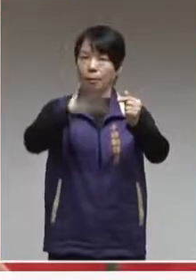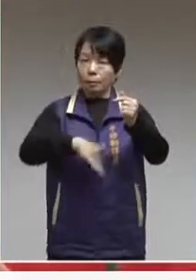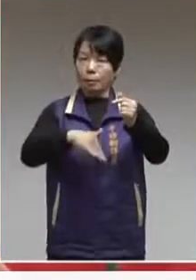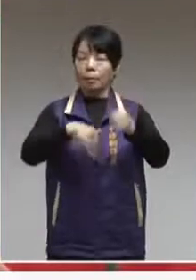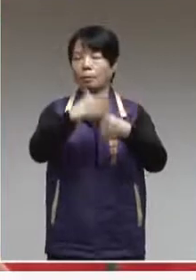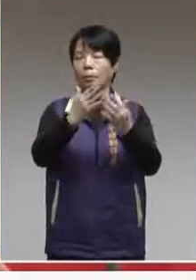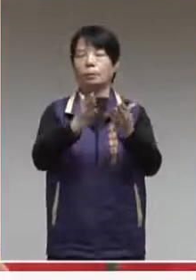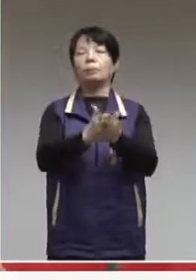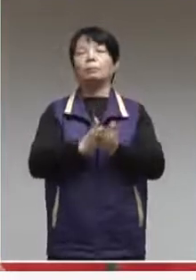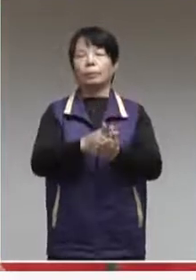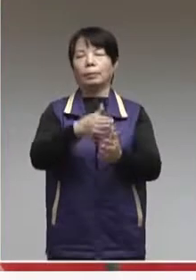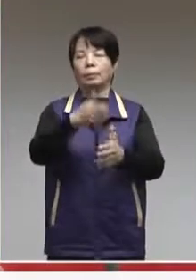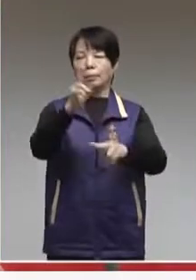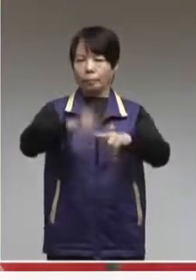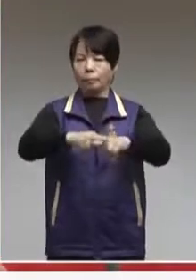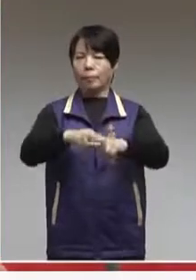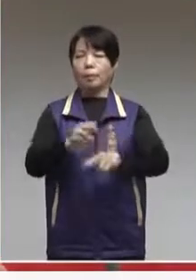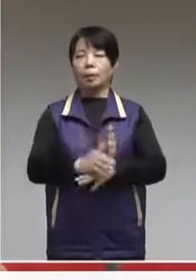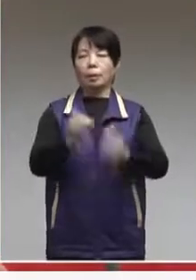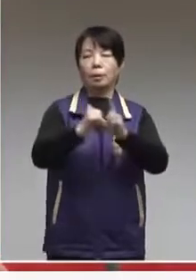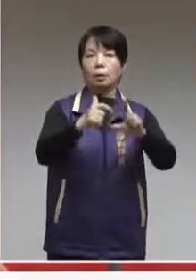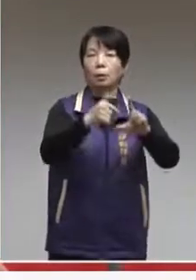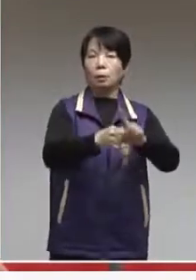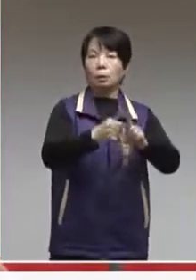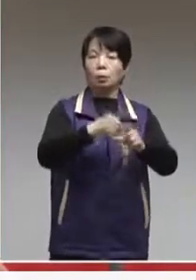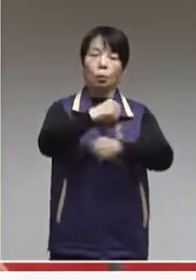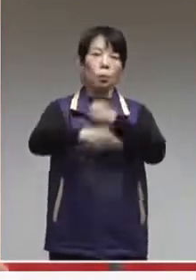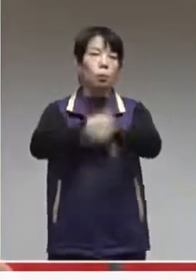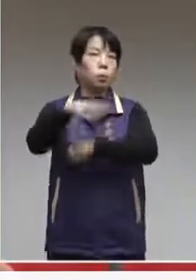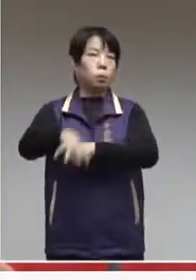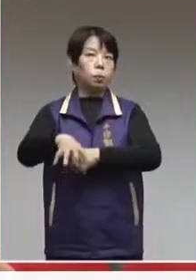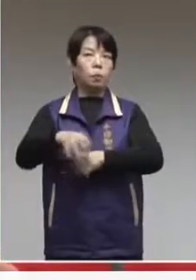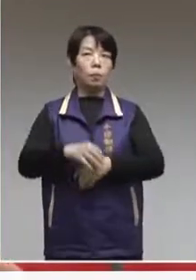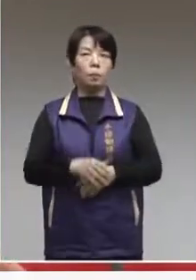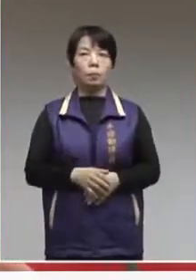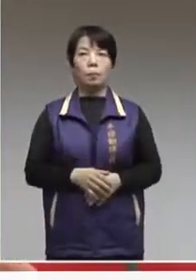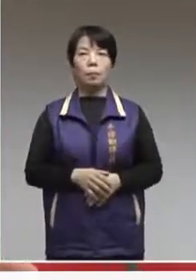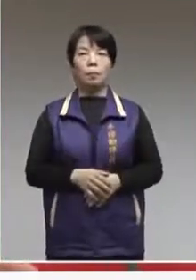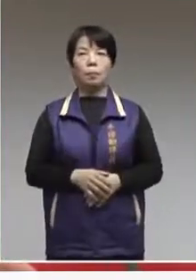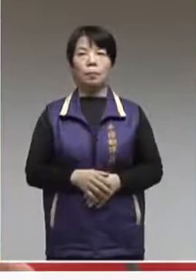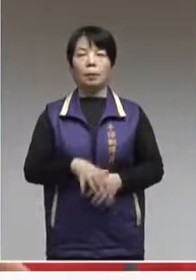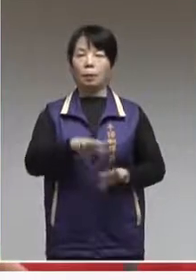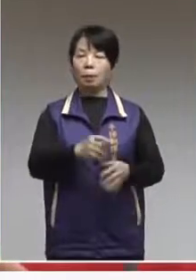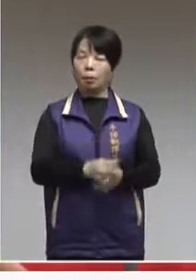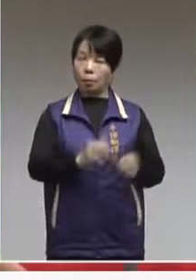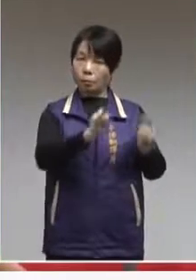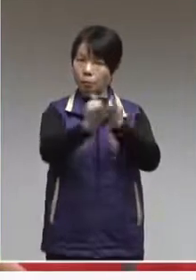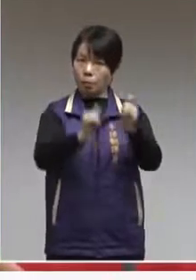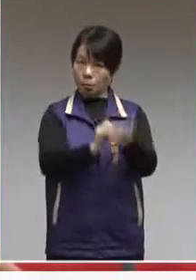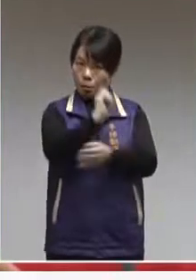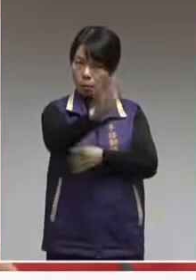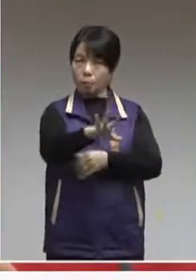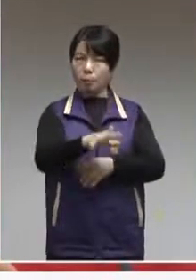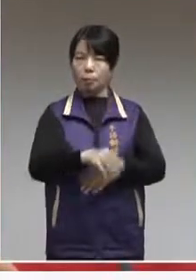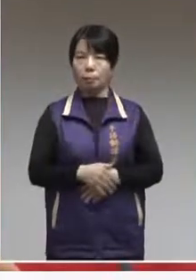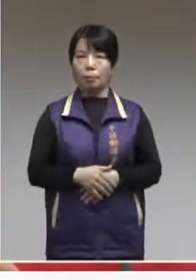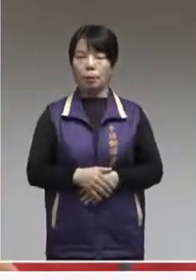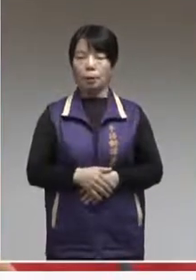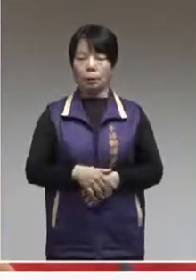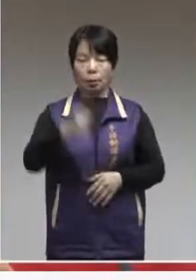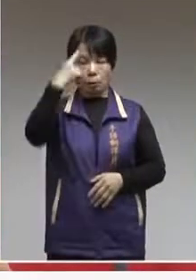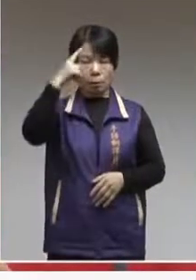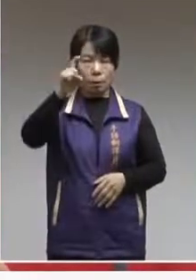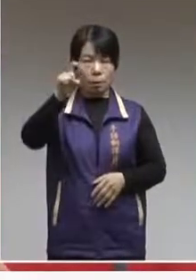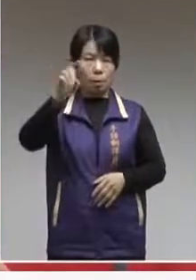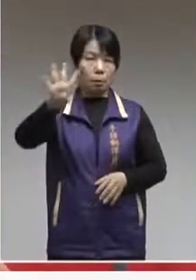即嘛甲大家拜托，吼，哦，社区的活动中心，吼，哦，嘛要甲咱遮所有时段拜托讲你，即。